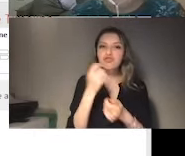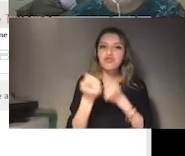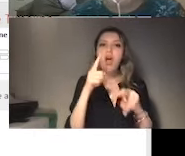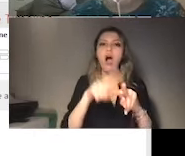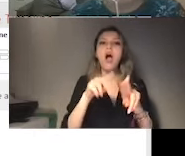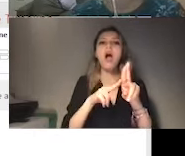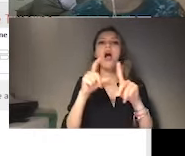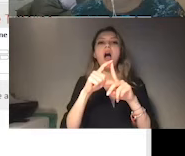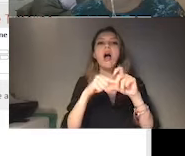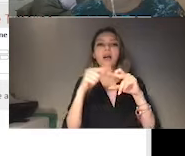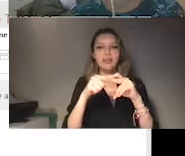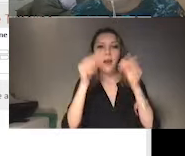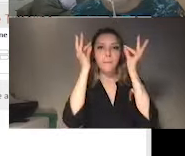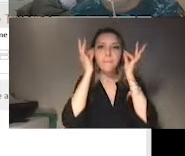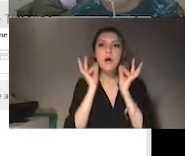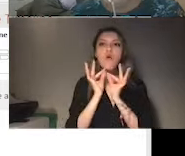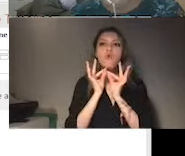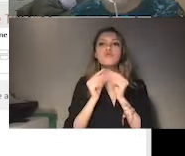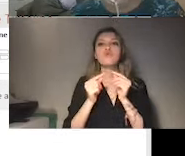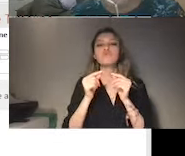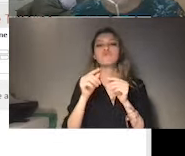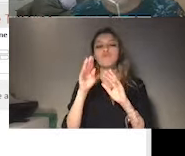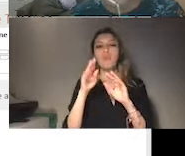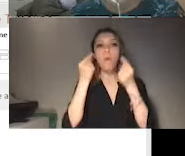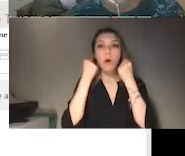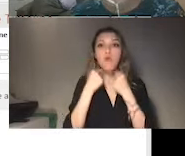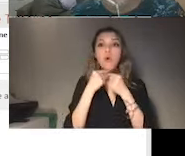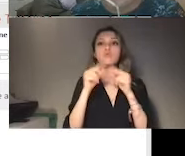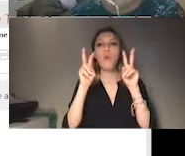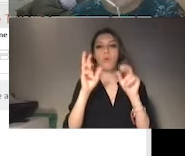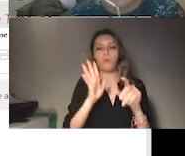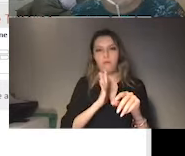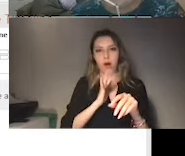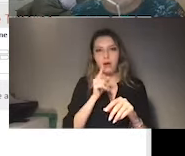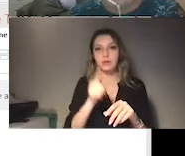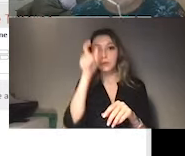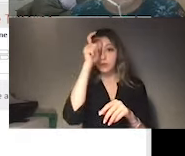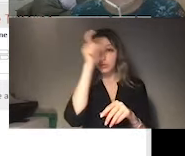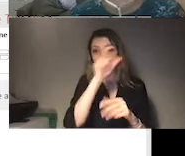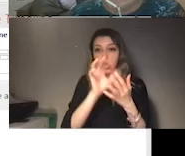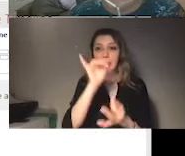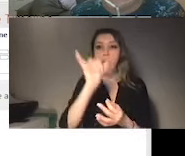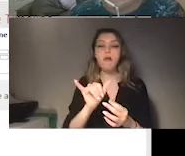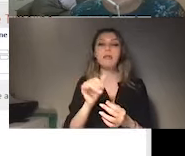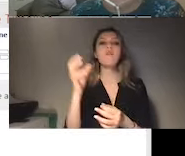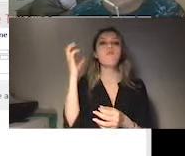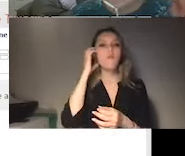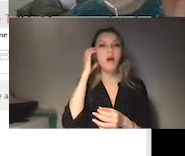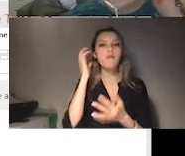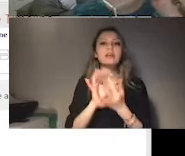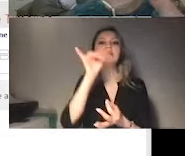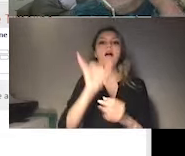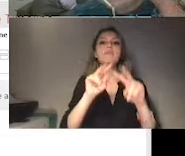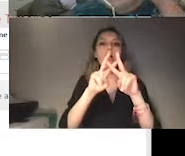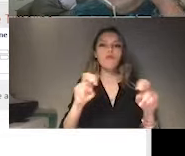dönemde başörtüsü problemini gündeme getirmişti. Türkiye İnsan Hakları Vakfı, İnsan Hakları Araştırmaları